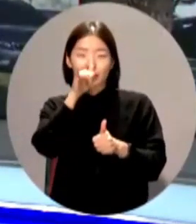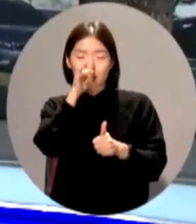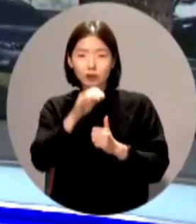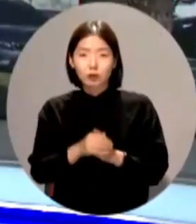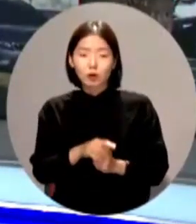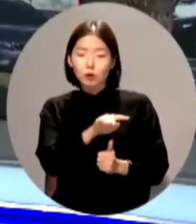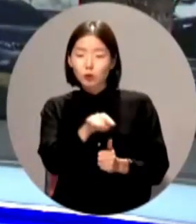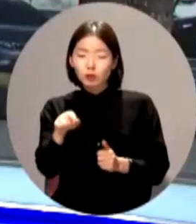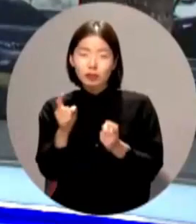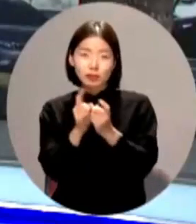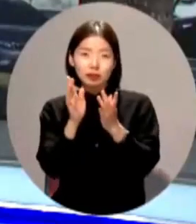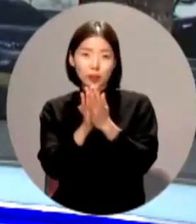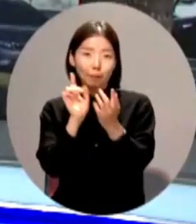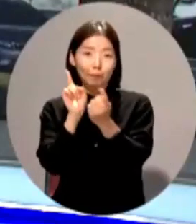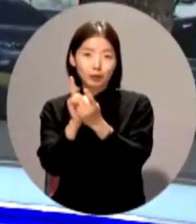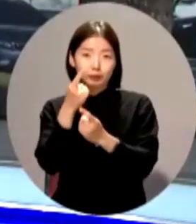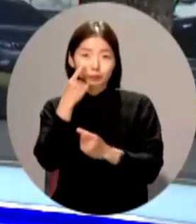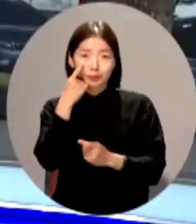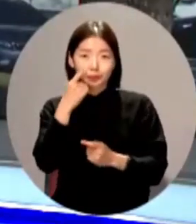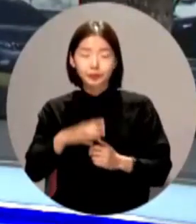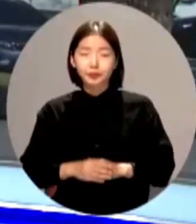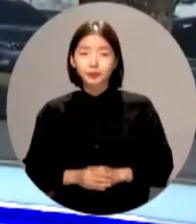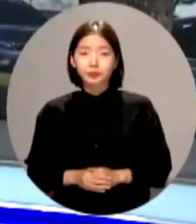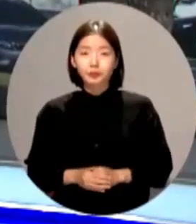기자가 후보들의 직접 만나봤습니다